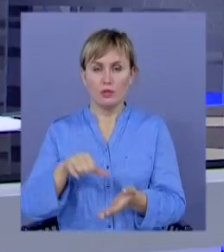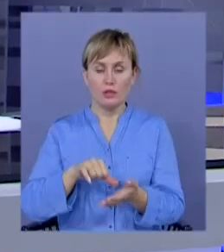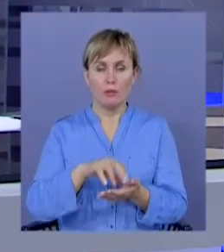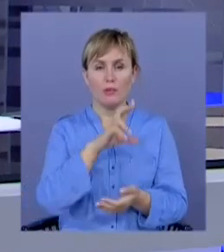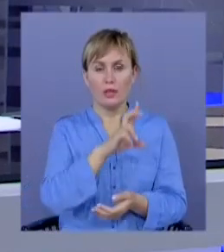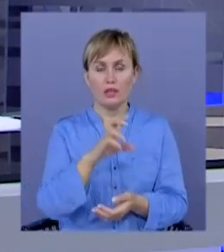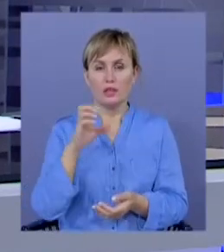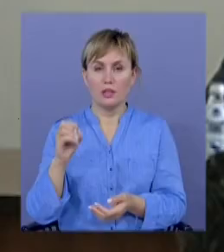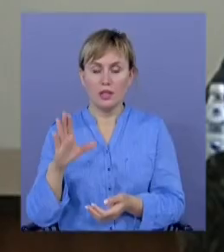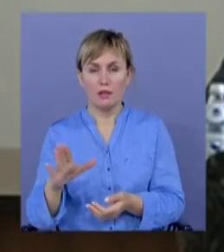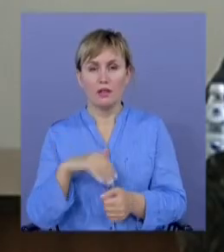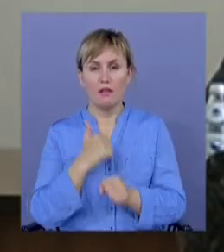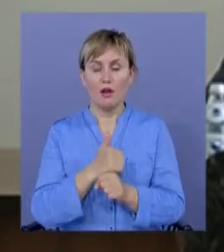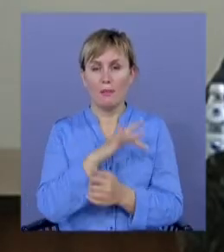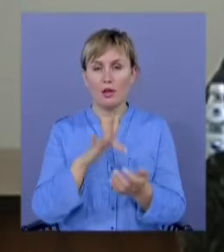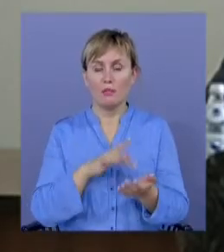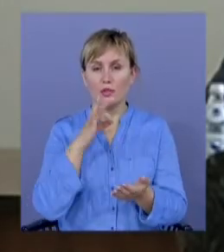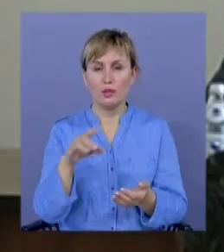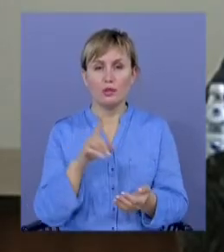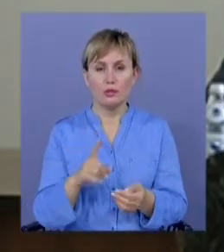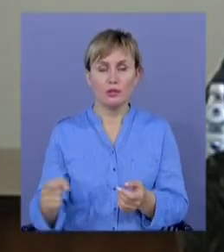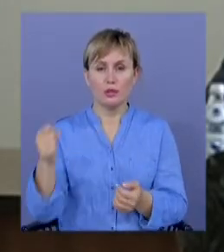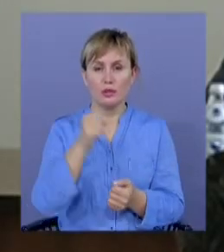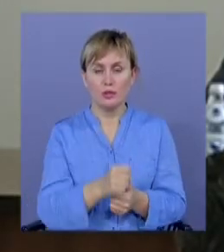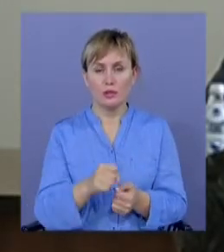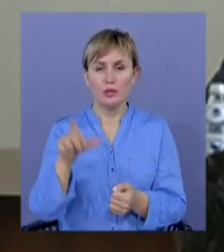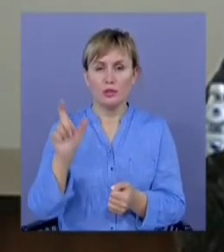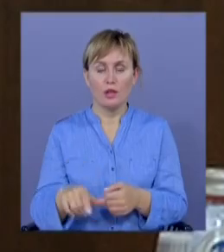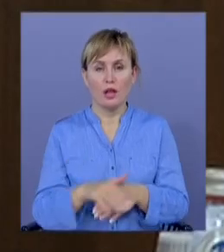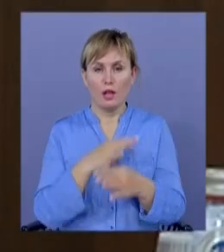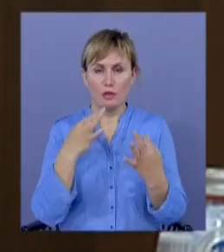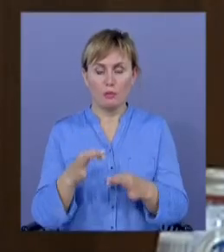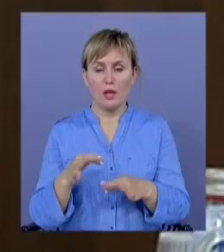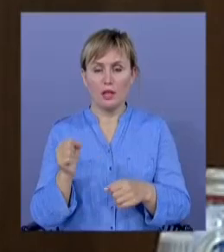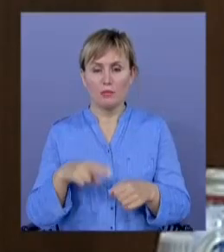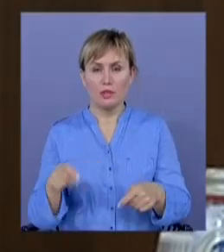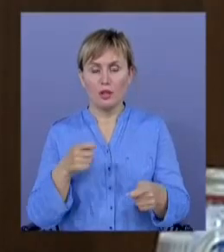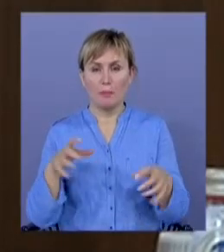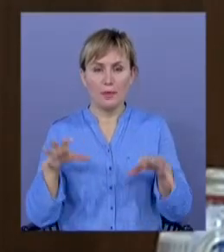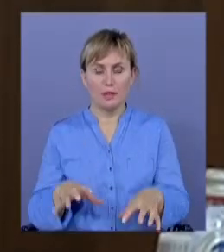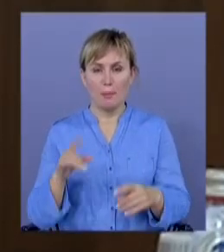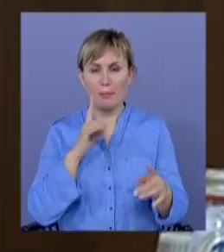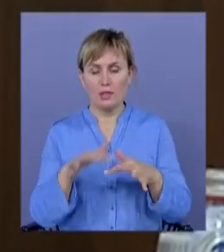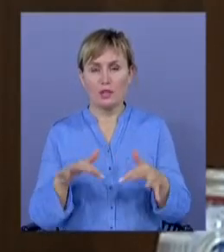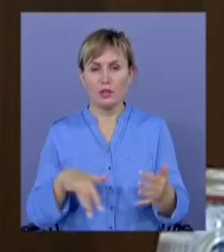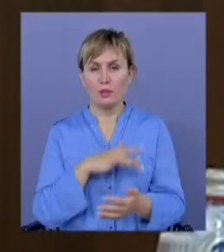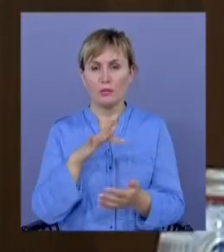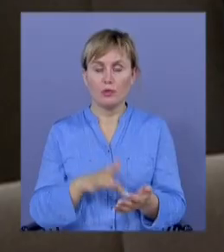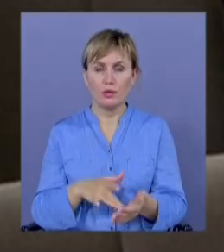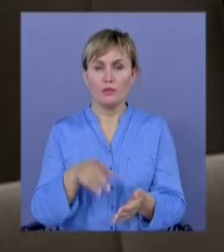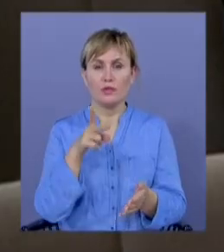Бахыджан Сагинтаев. Глава мегаполиса отметил, что кандидатура Сайфеденова одобрена администрацией президента и маслихатом города.